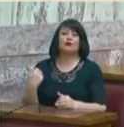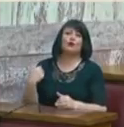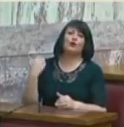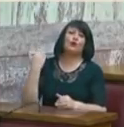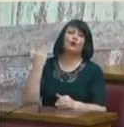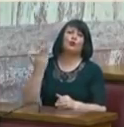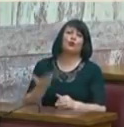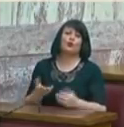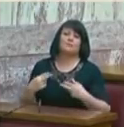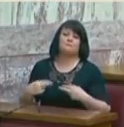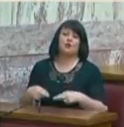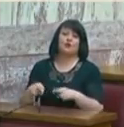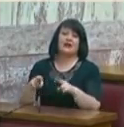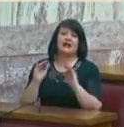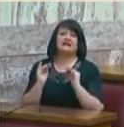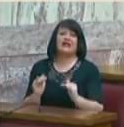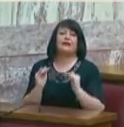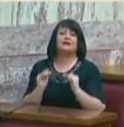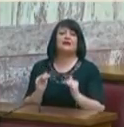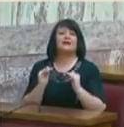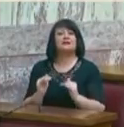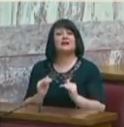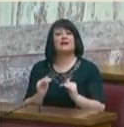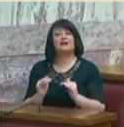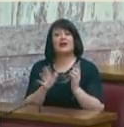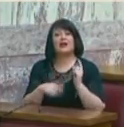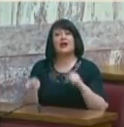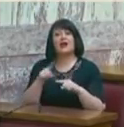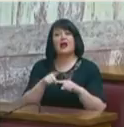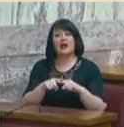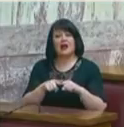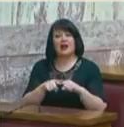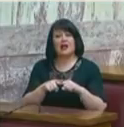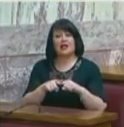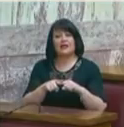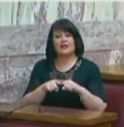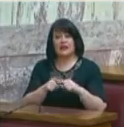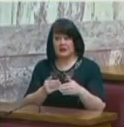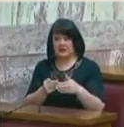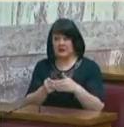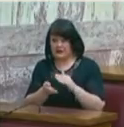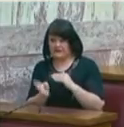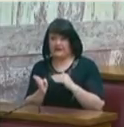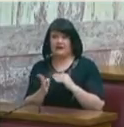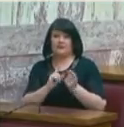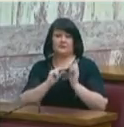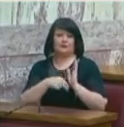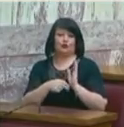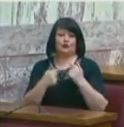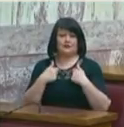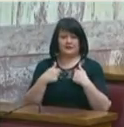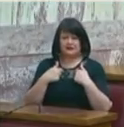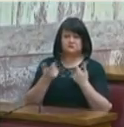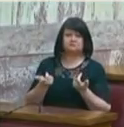της πορείας που έφερε τη χώρα στο κατόφλι της εξόδου από τα μνημόνια. Μια γραμμή που δεν